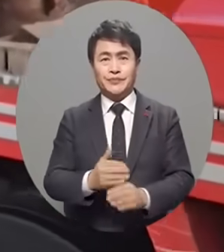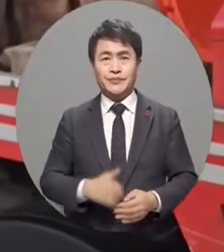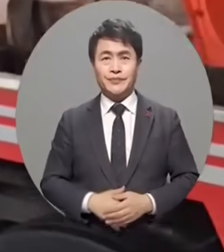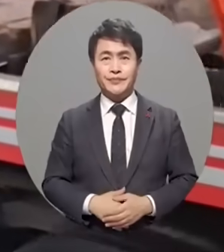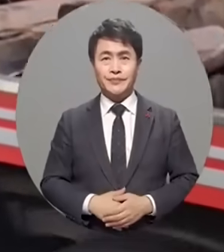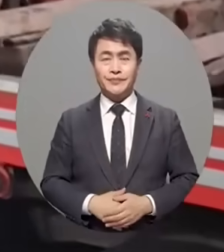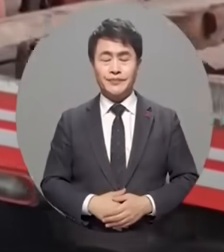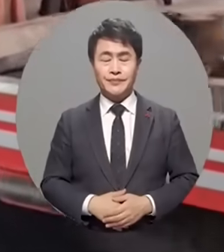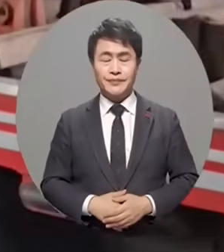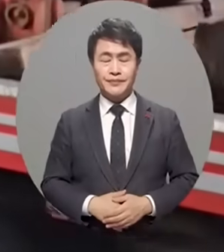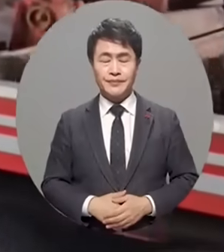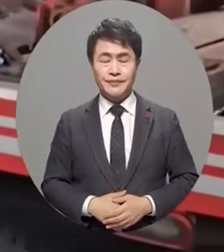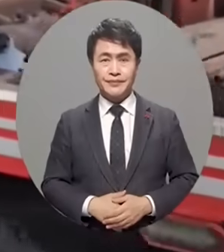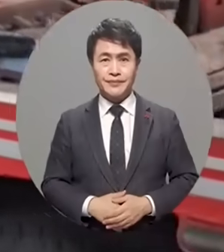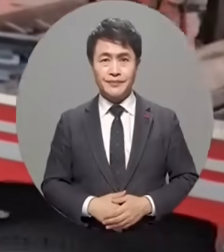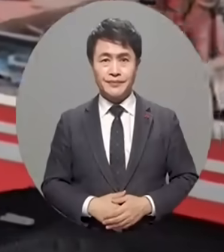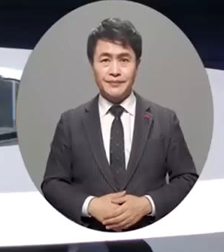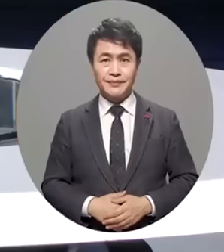뉴스 조희영입니다.